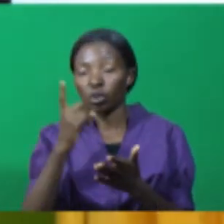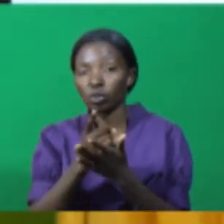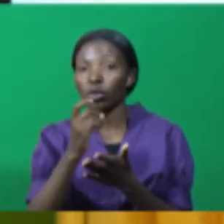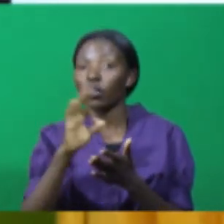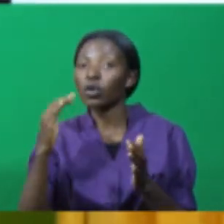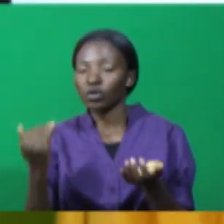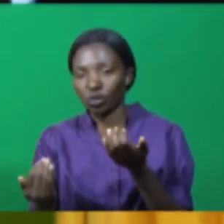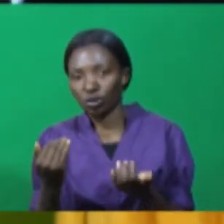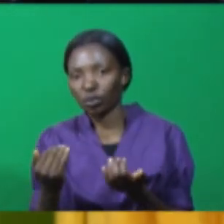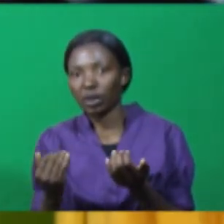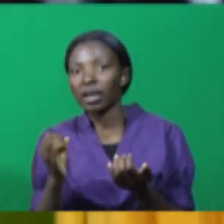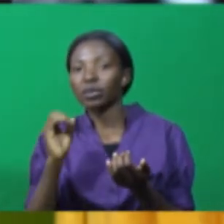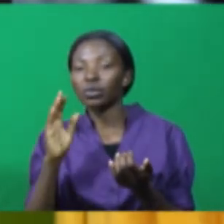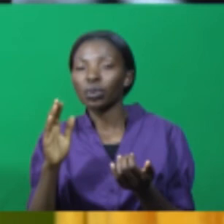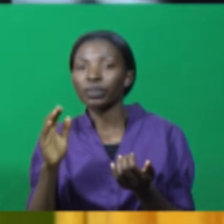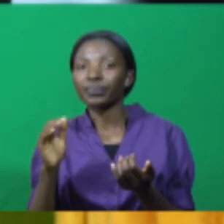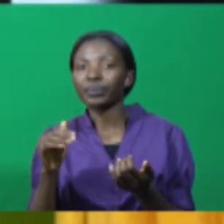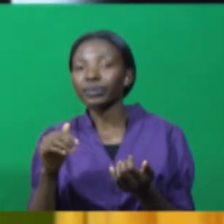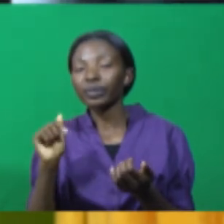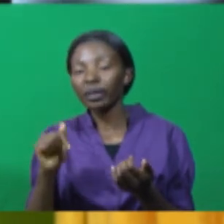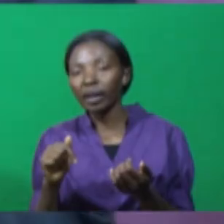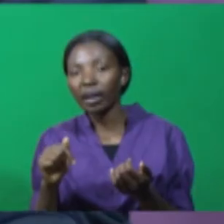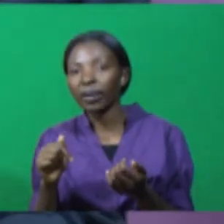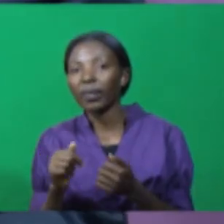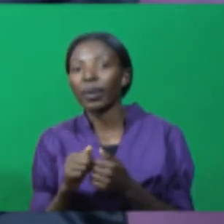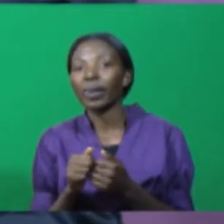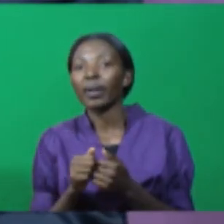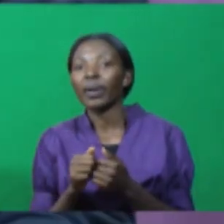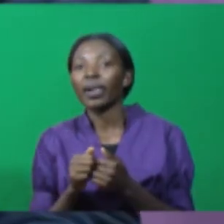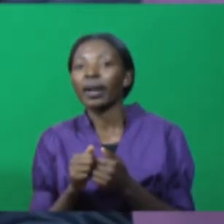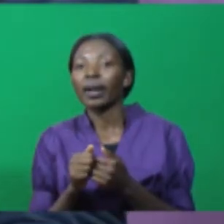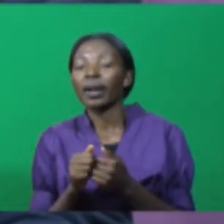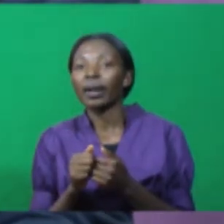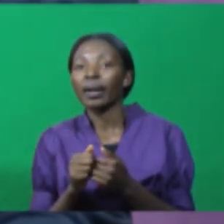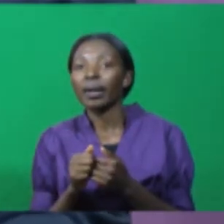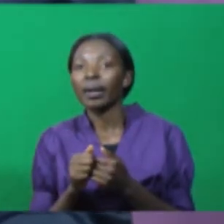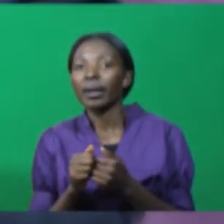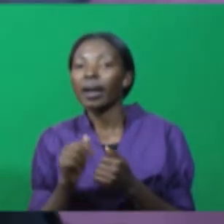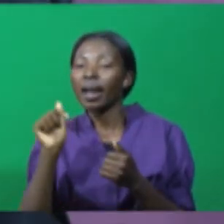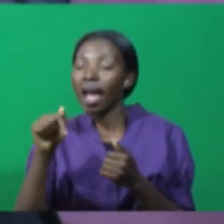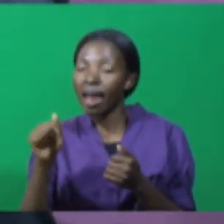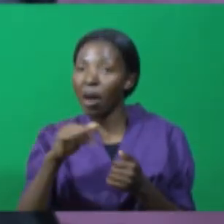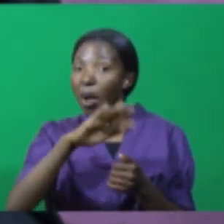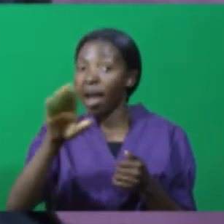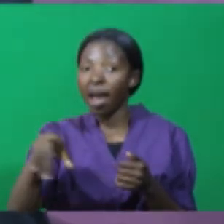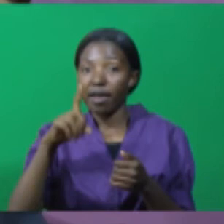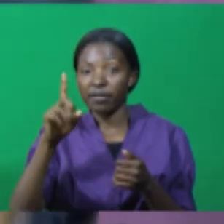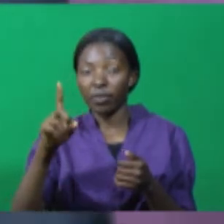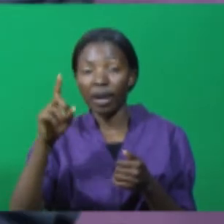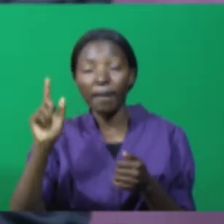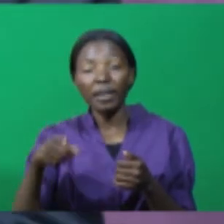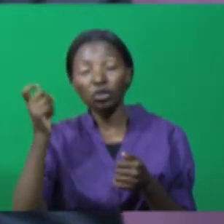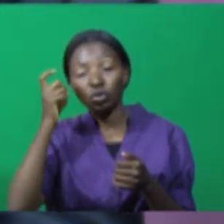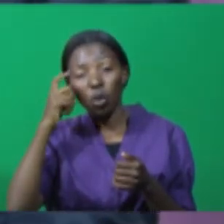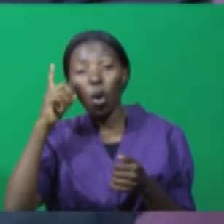vake. Saka vatererika averi ndikona chisiya isasara iri pana custody vatereri vadzo kuti